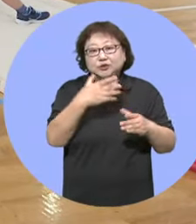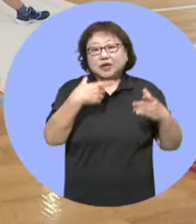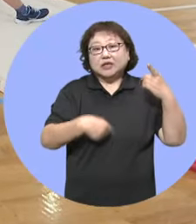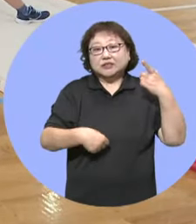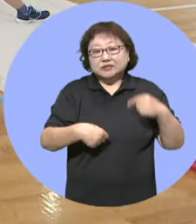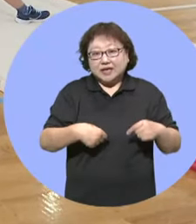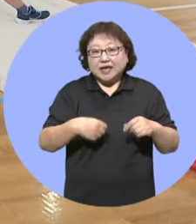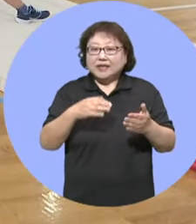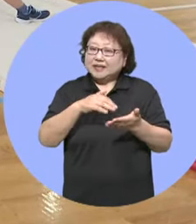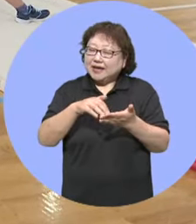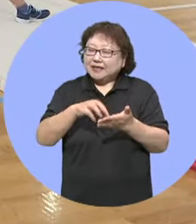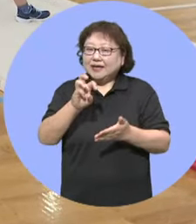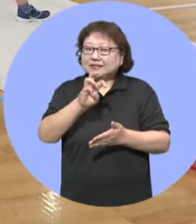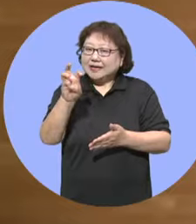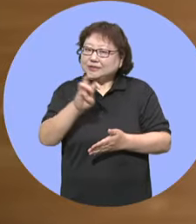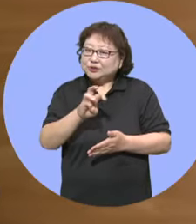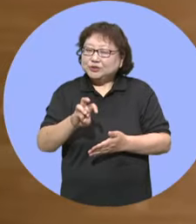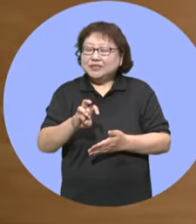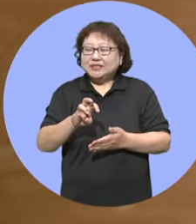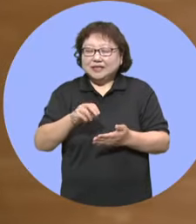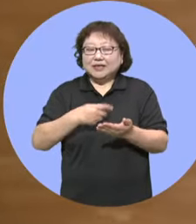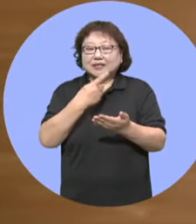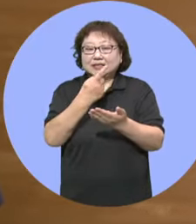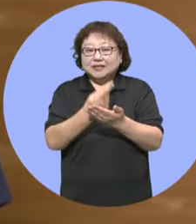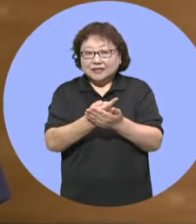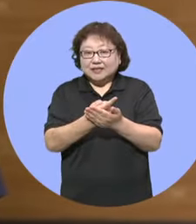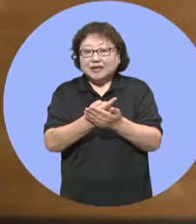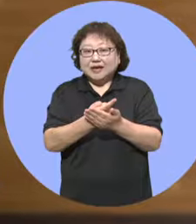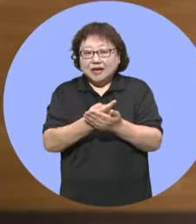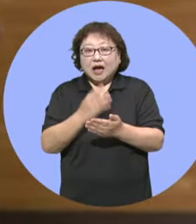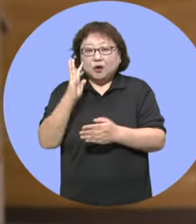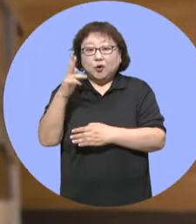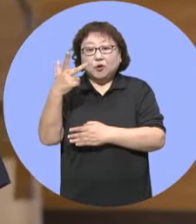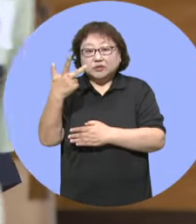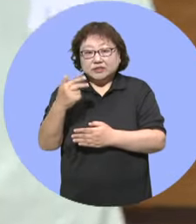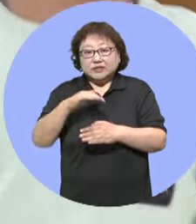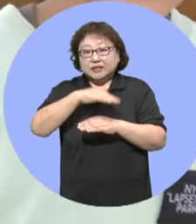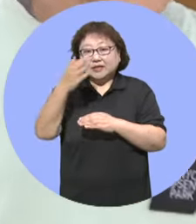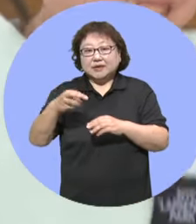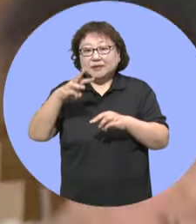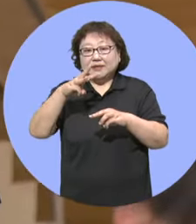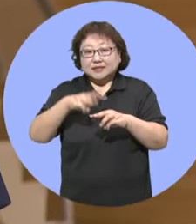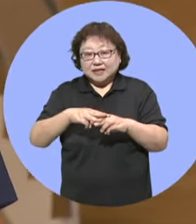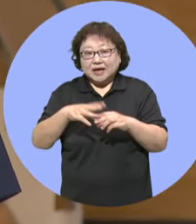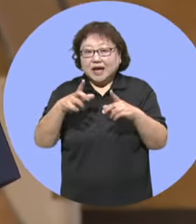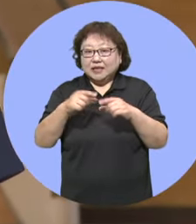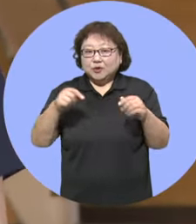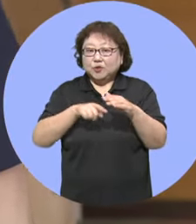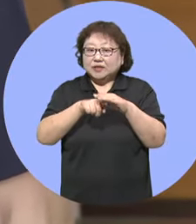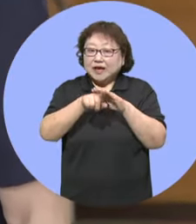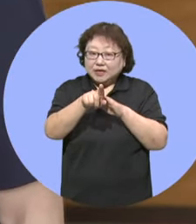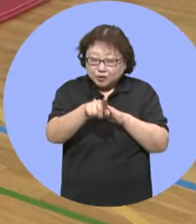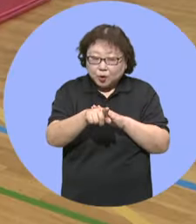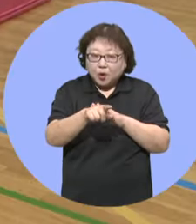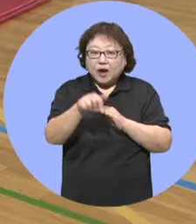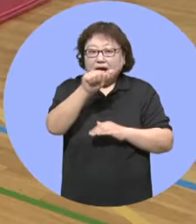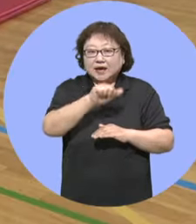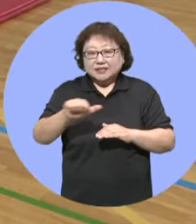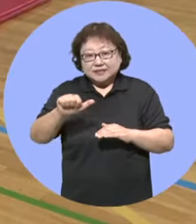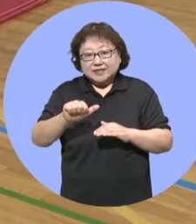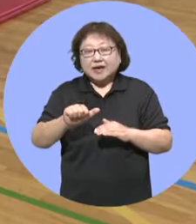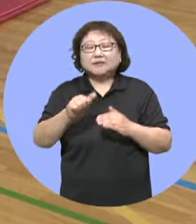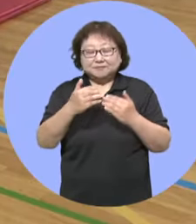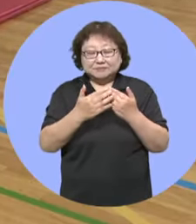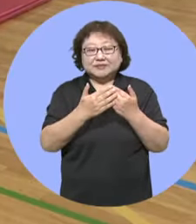が参加しています。講師の山田博人さんは日本代表やアジア大会3位という実力の持ち主